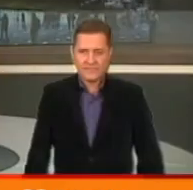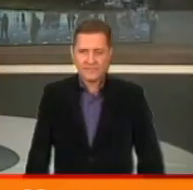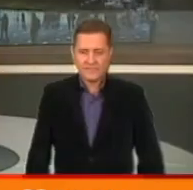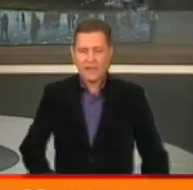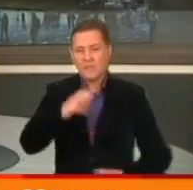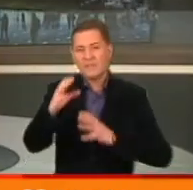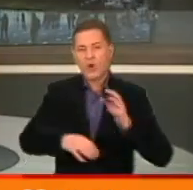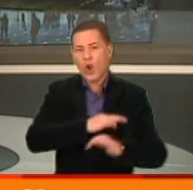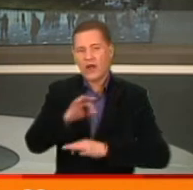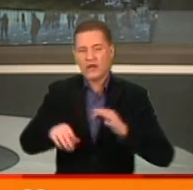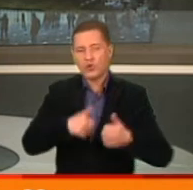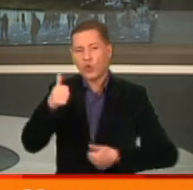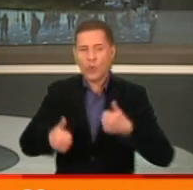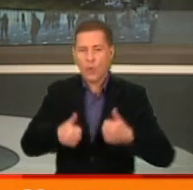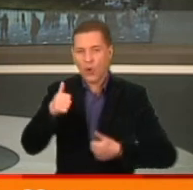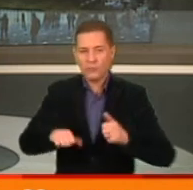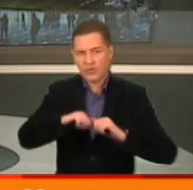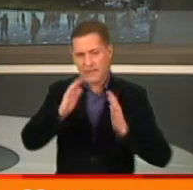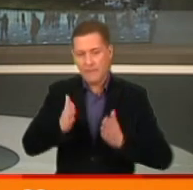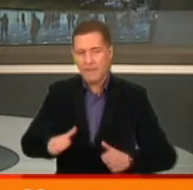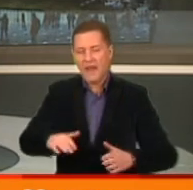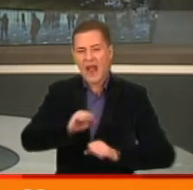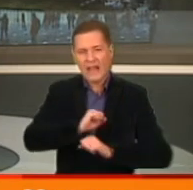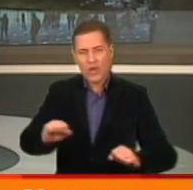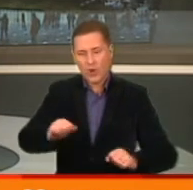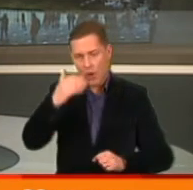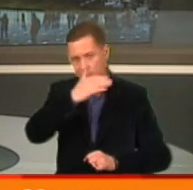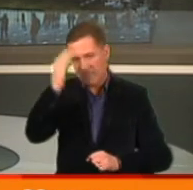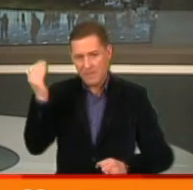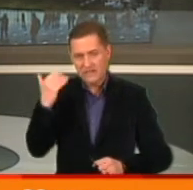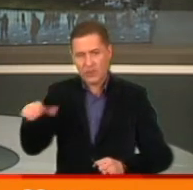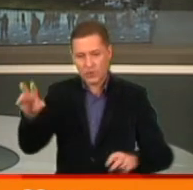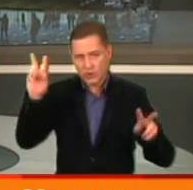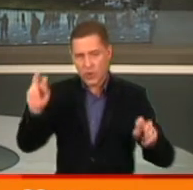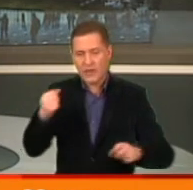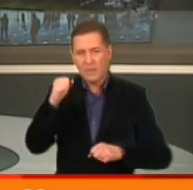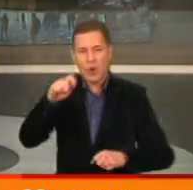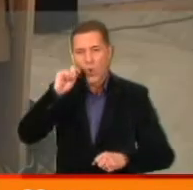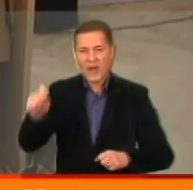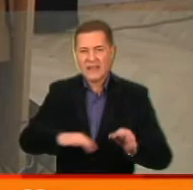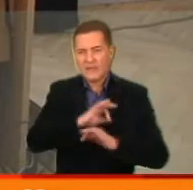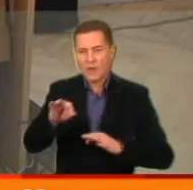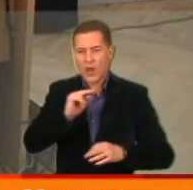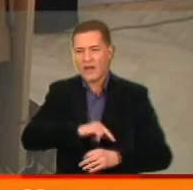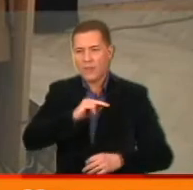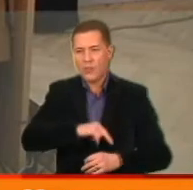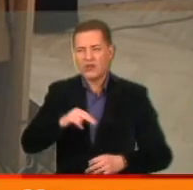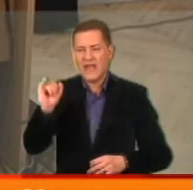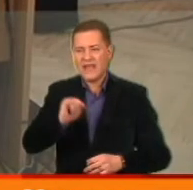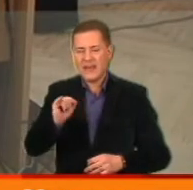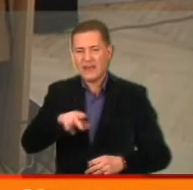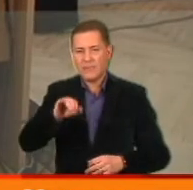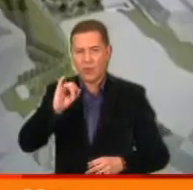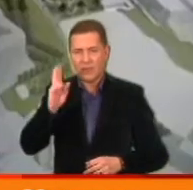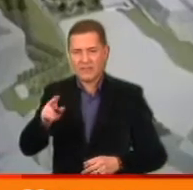У міжнародному архітектурному конкурсі меморіалу Героїв Небесної Сотні переміг український проект. Робота Ірини Волинець і Марії